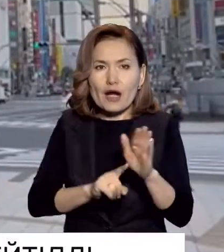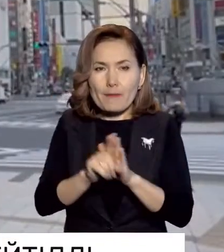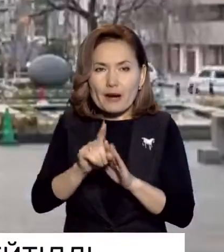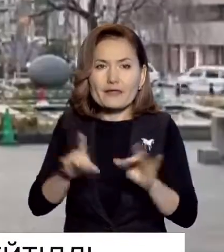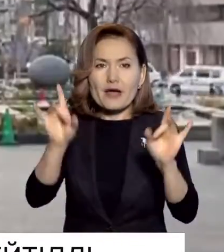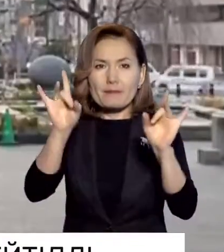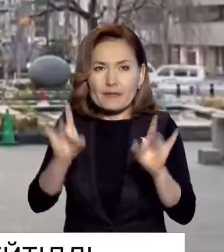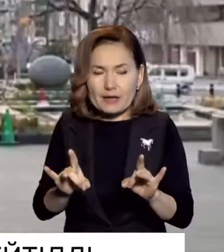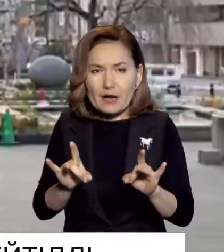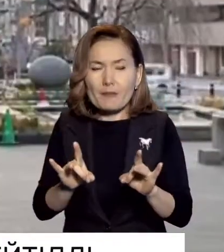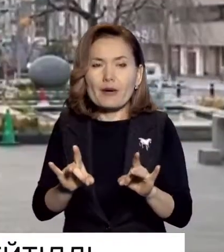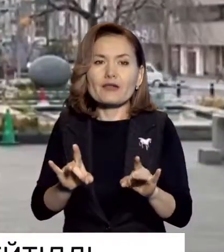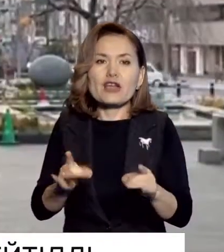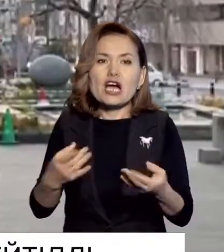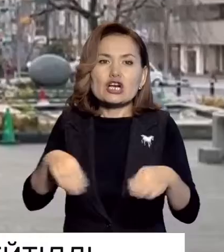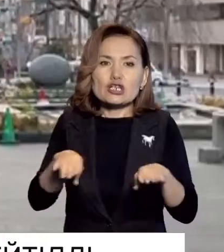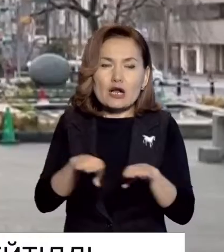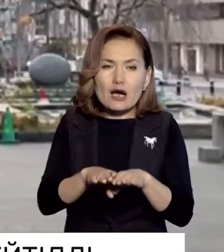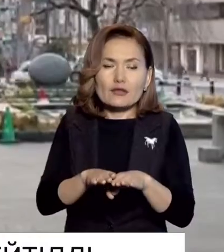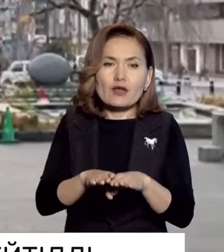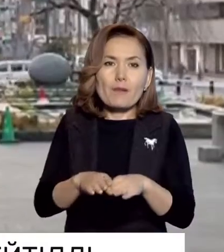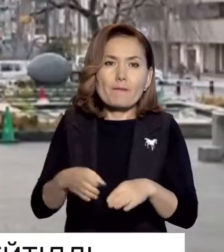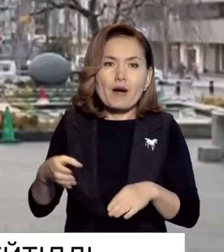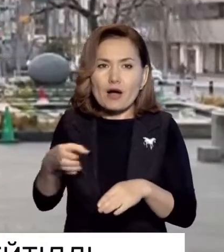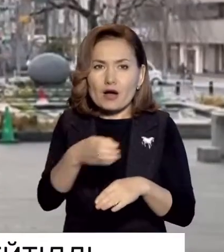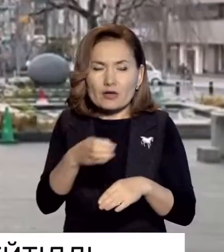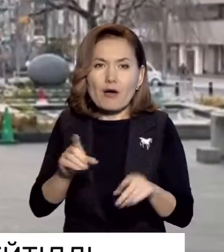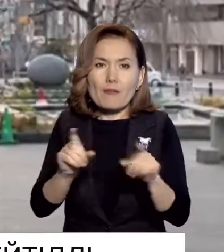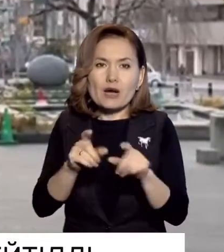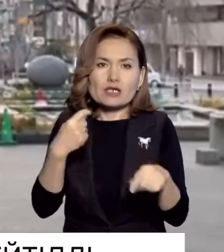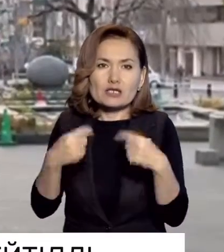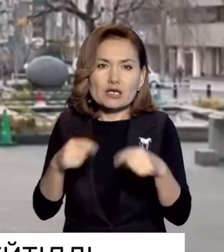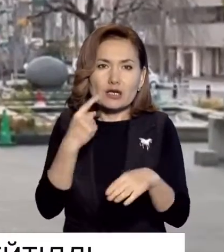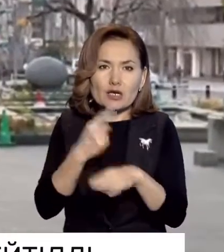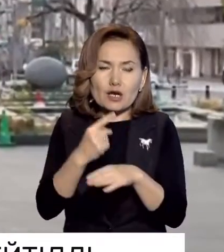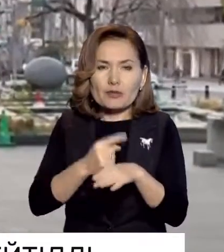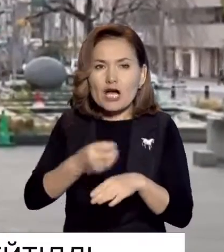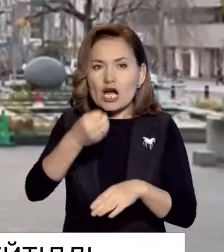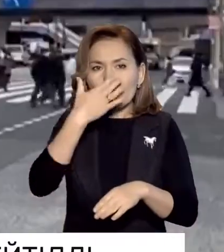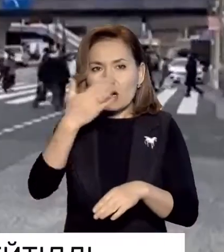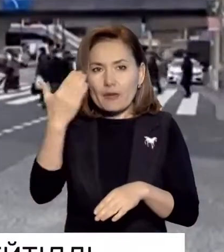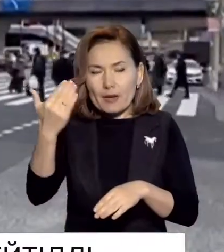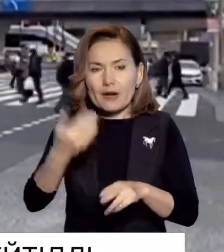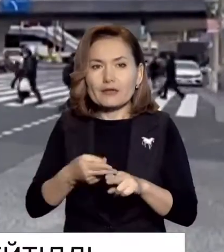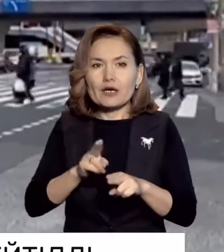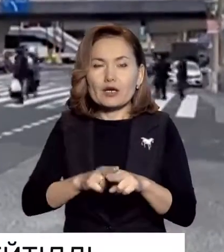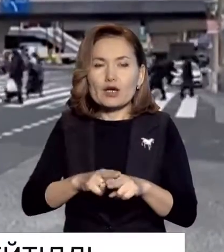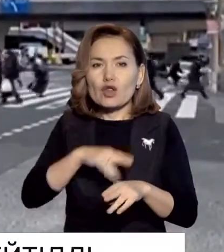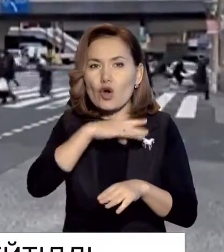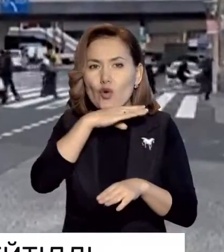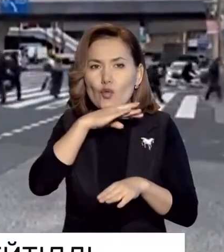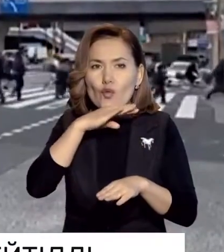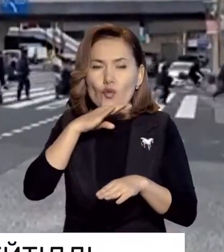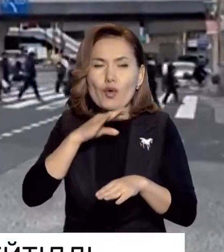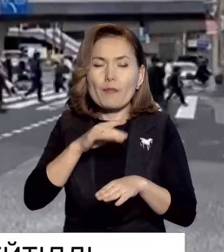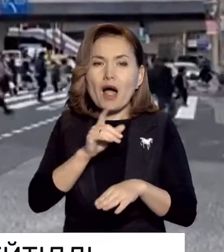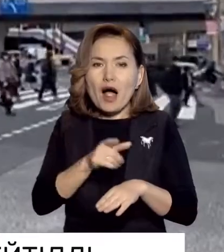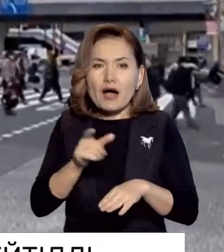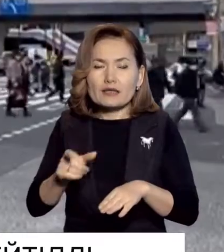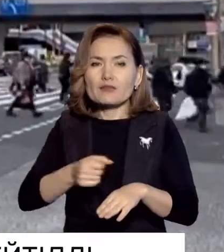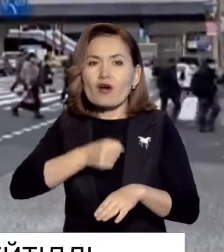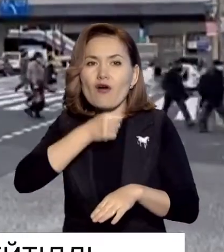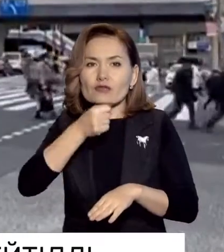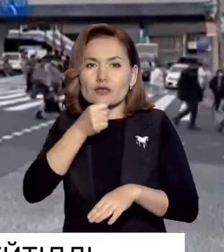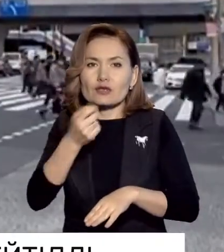мейрамхана, дәмханалар жабылып, алкоголь ішімдіктерін сатуға тыйым салды. Жапонияда ересектердің көбі коронавирусқа қарсы екпенің толық